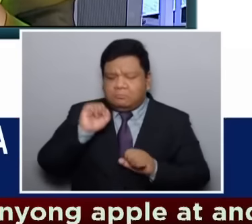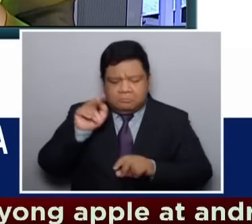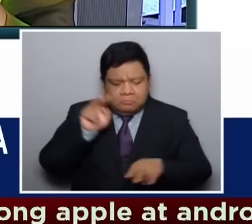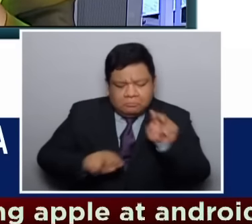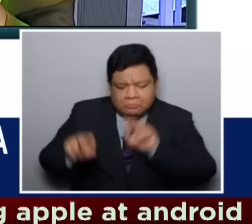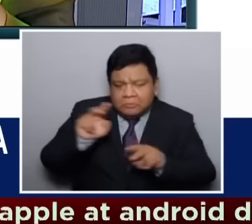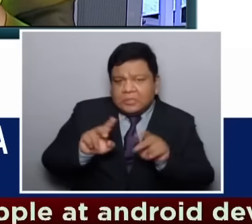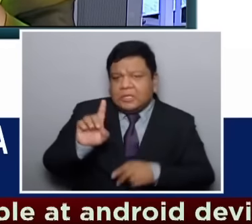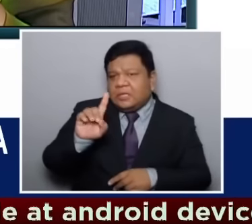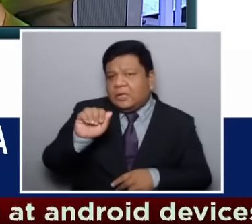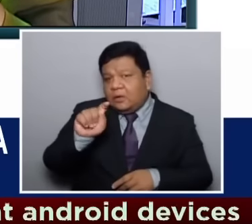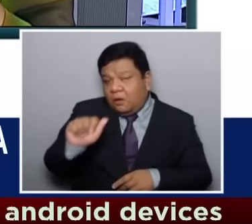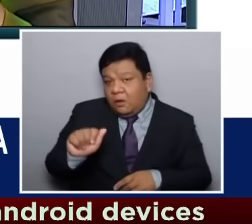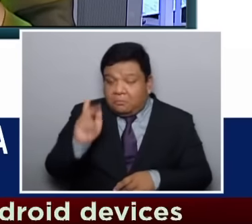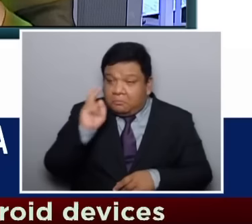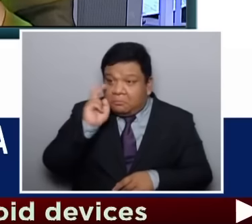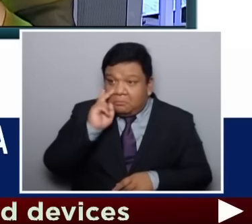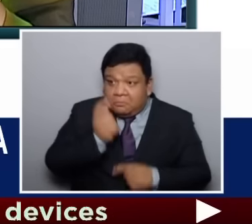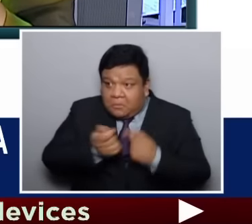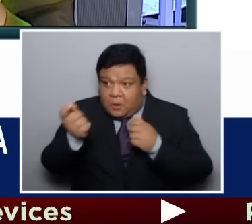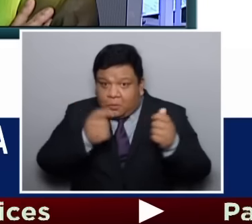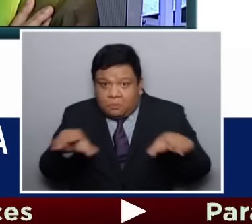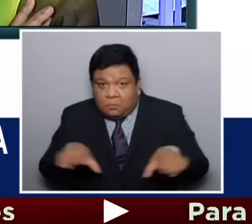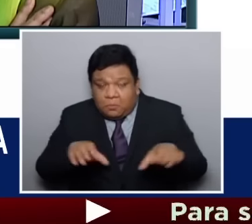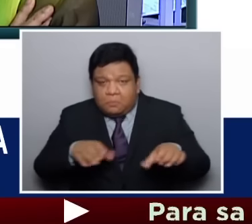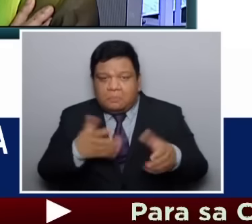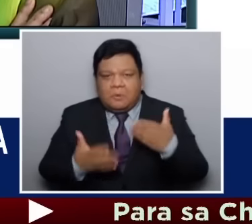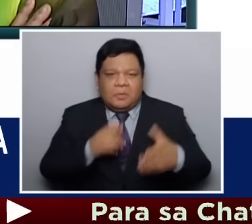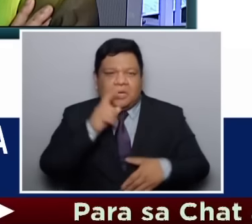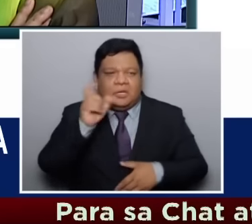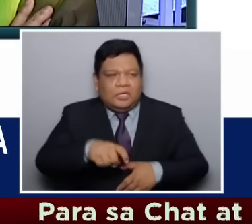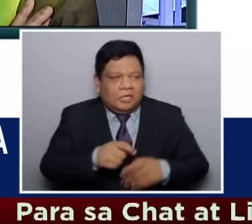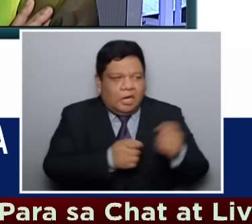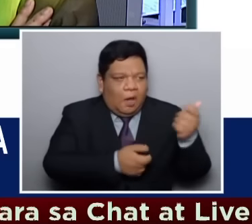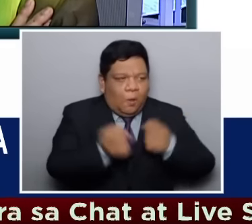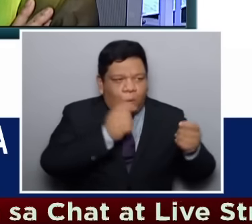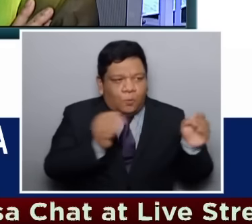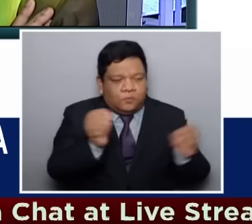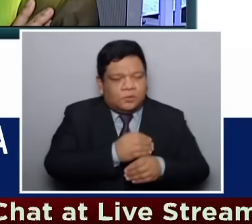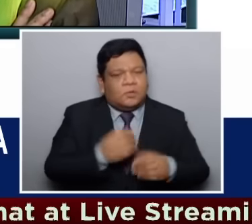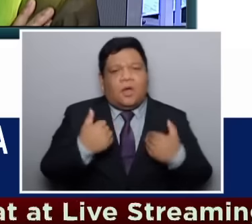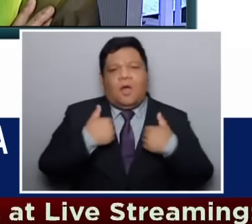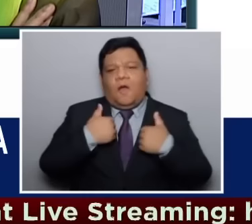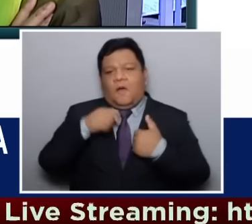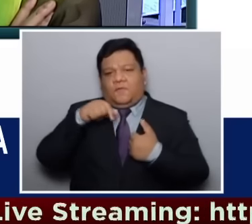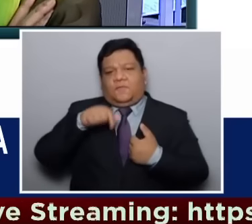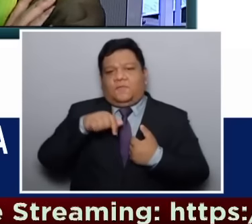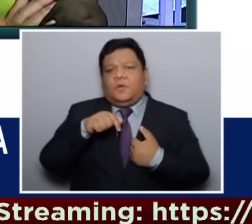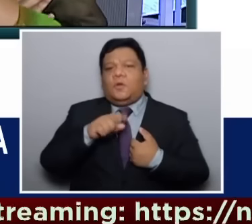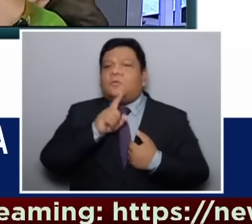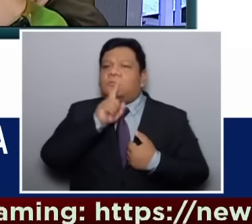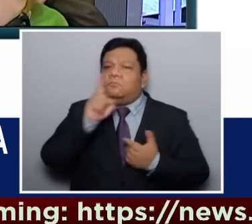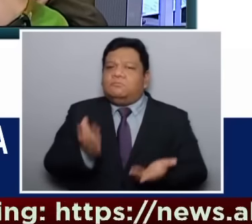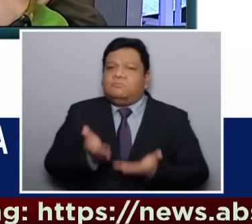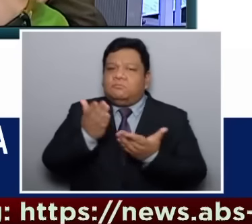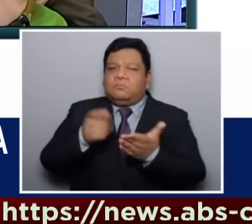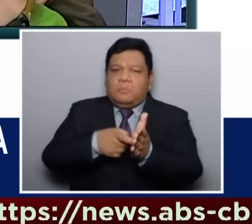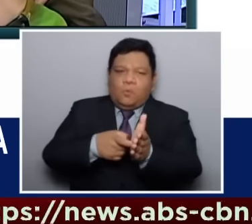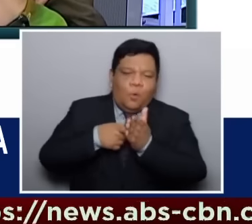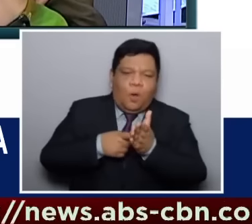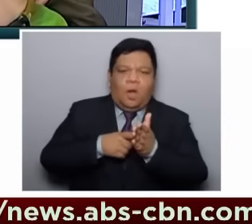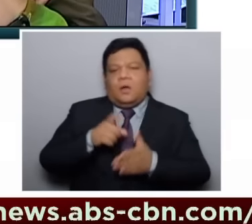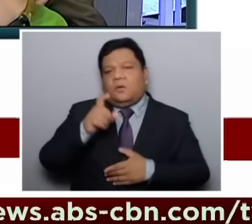ang mawawala. O baka hindi na kayo tutuloy sa right sizing. We have the oldest mandatory retirement in the whole of sa ASEAN